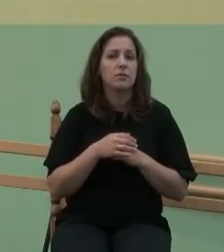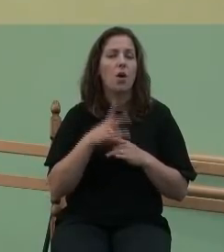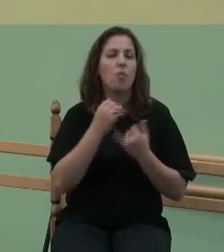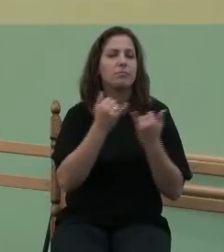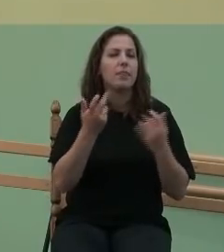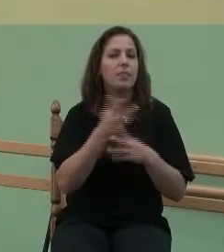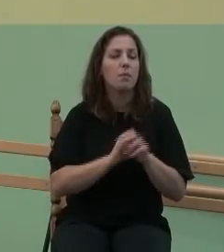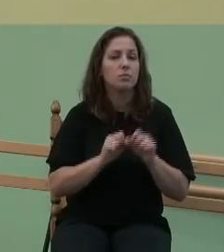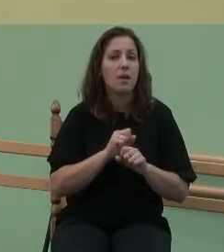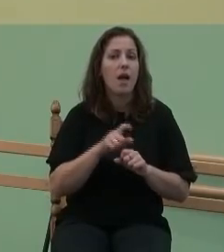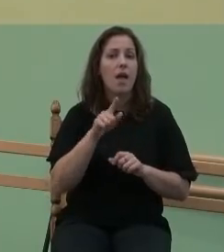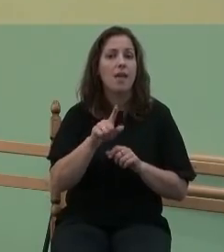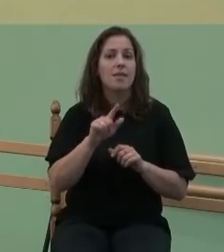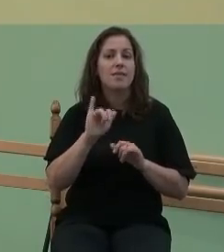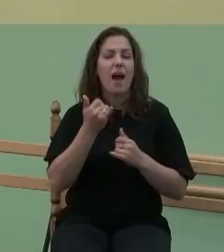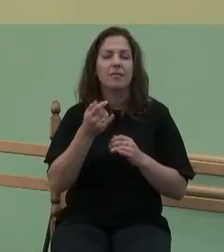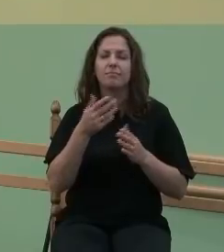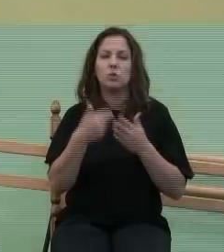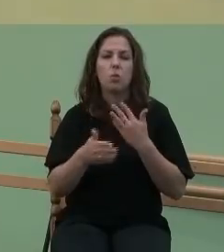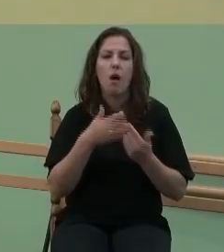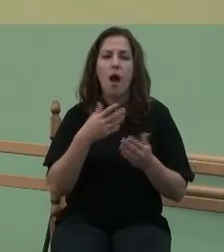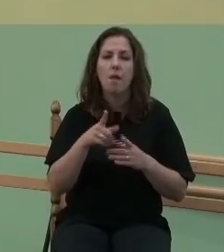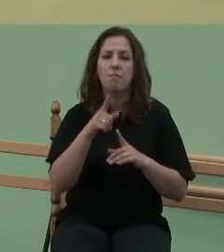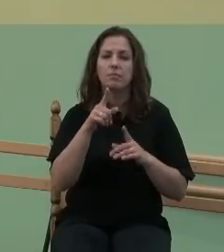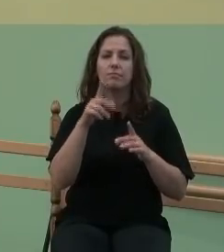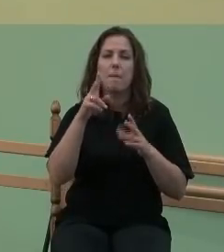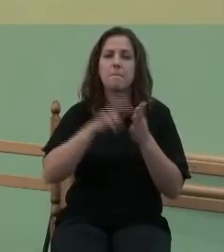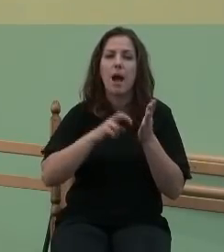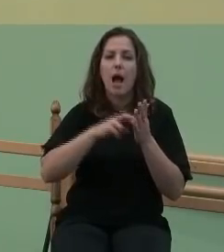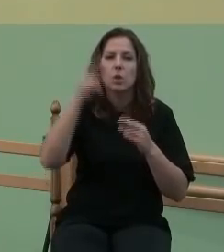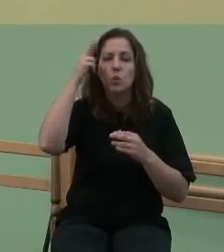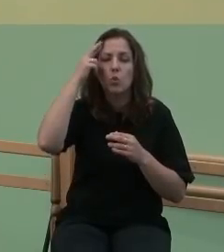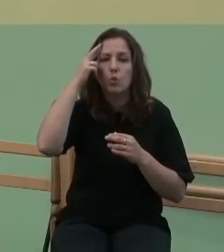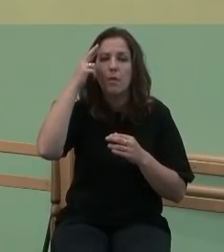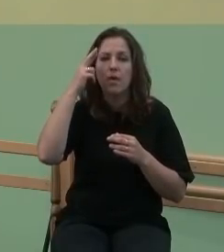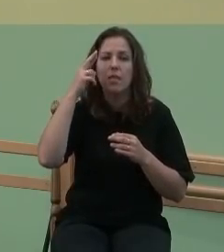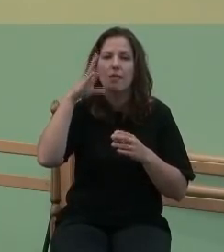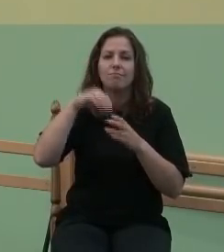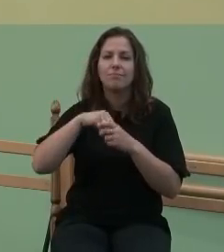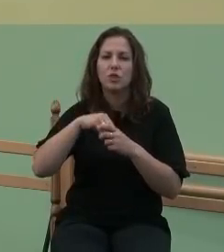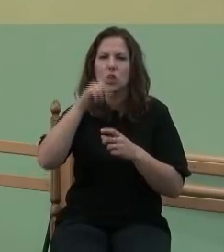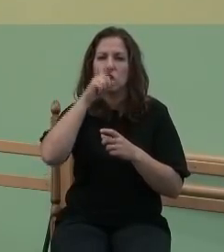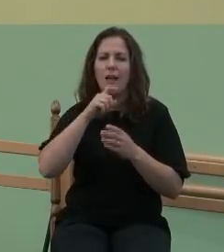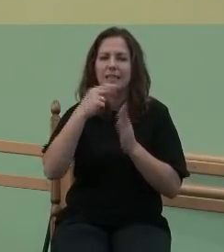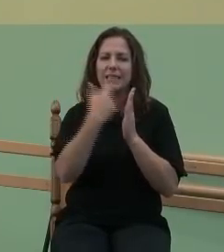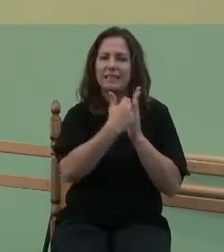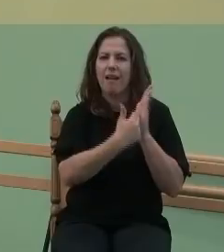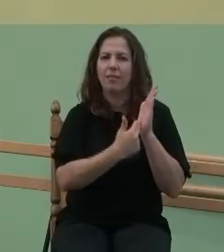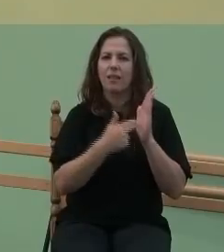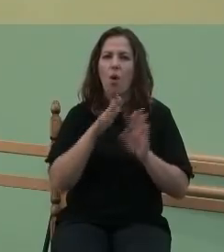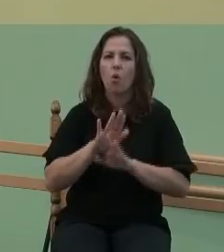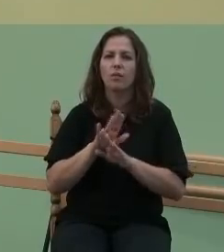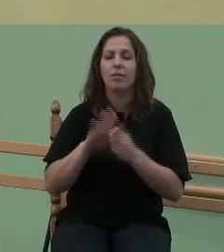niepełnosprawnościach. Jakże kiepsko z uwagi na brak zrozumienia implementowane są niektóre standardy ochrony